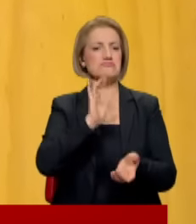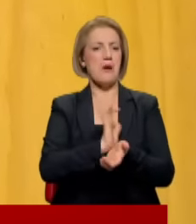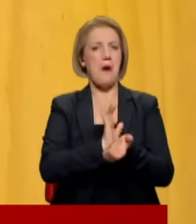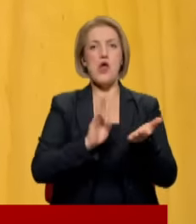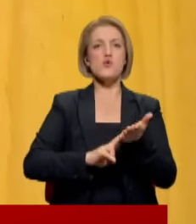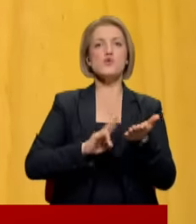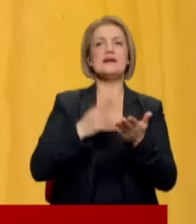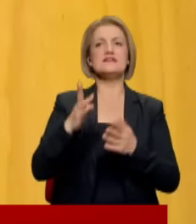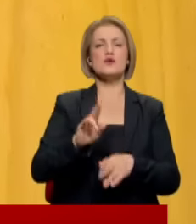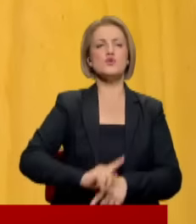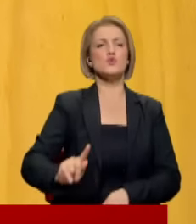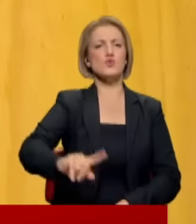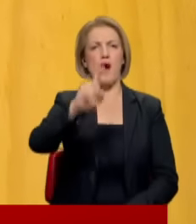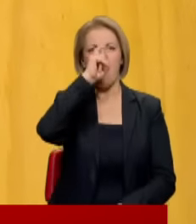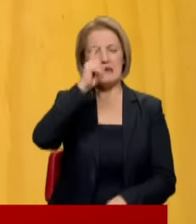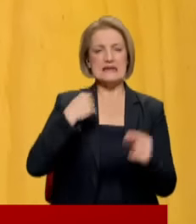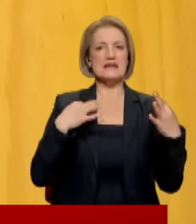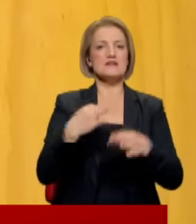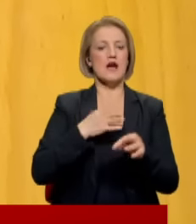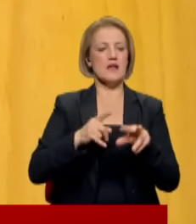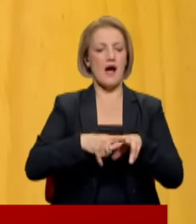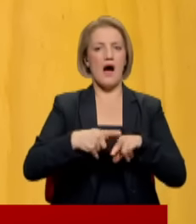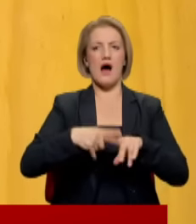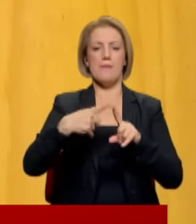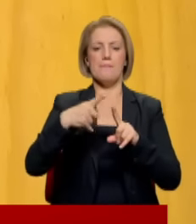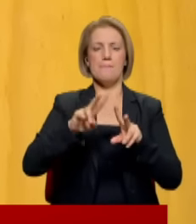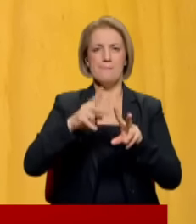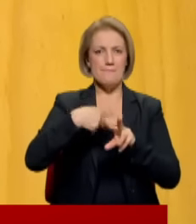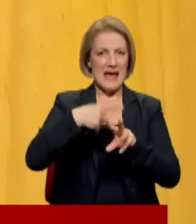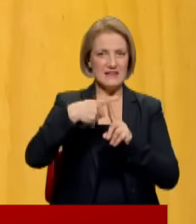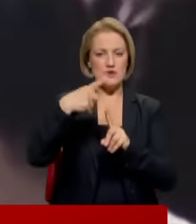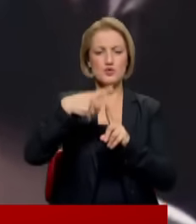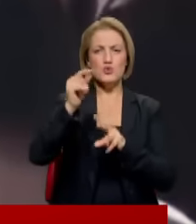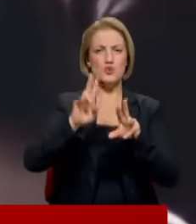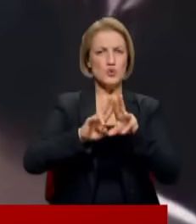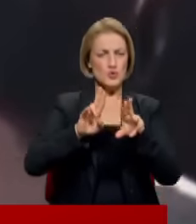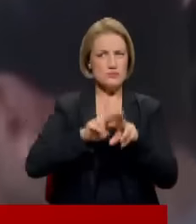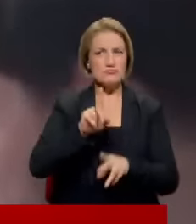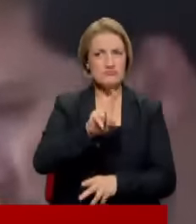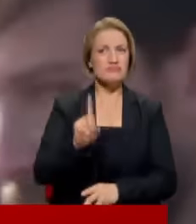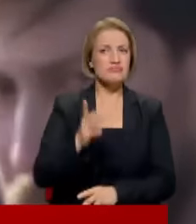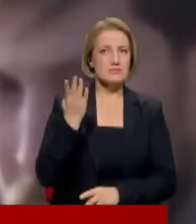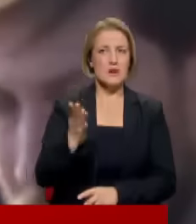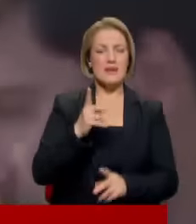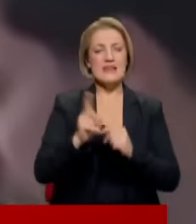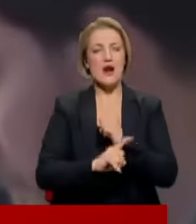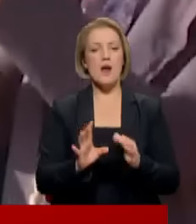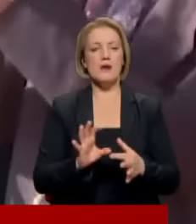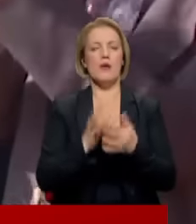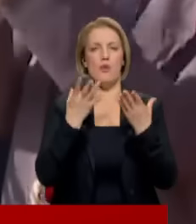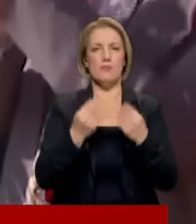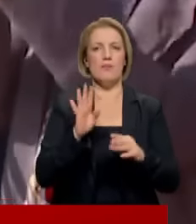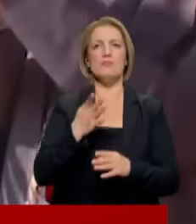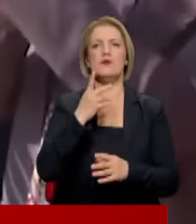mensup Kürt ağası Sayın Ahmet Türk'ün istismar edilmesi Devlet Bahçeli'nin terörle ilişkilendirmiştir